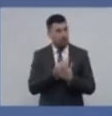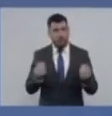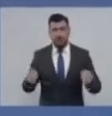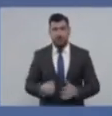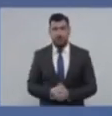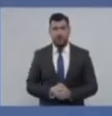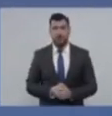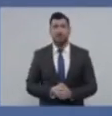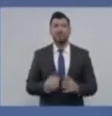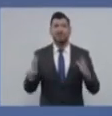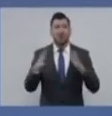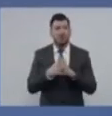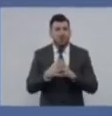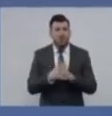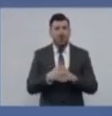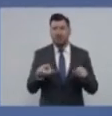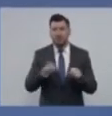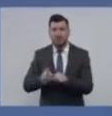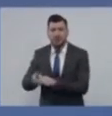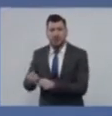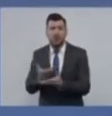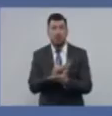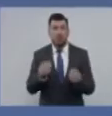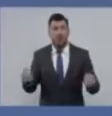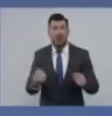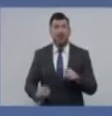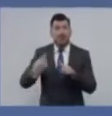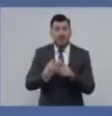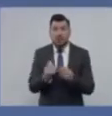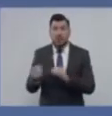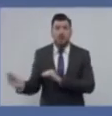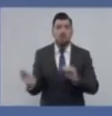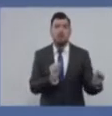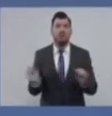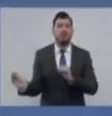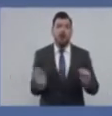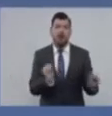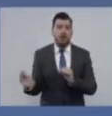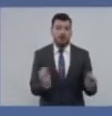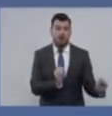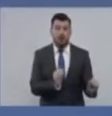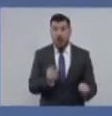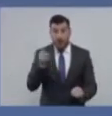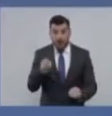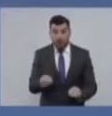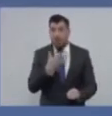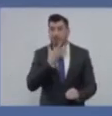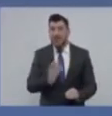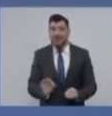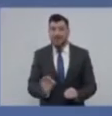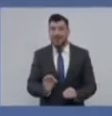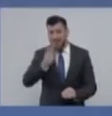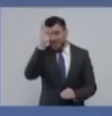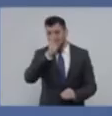ζώων και νέα μαζικά μεταναστευτικά κύματα που επιφέρει σοβαρή διαταραχή στη λειτουργία των